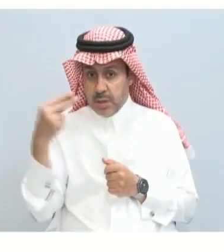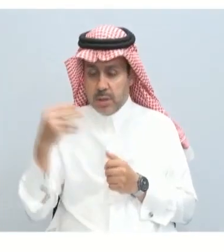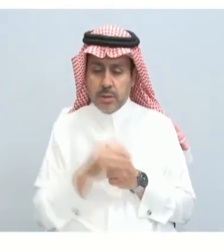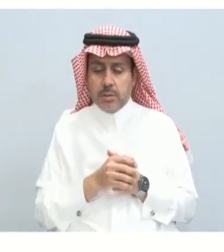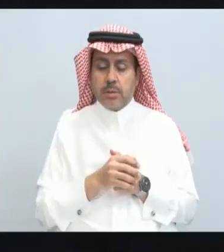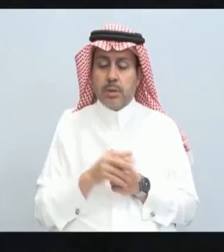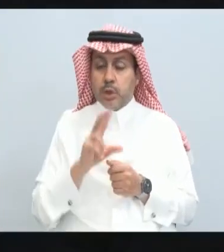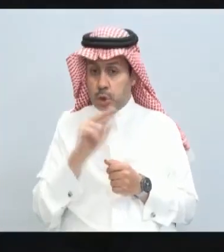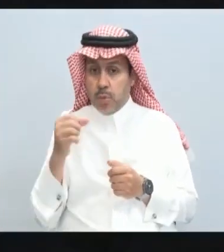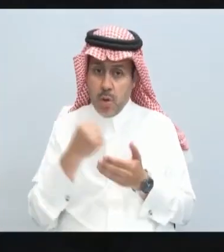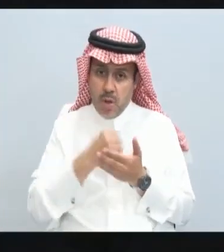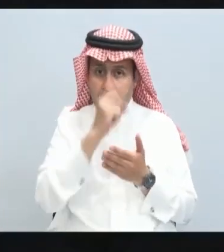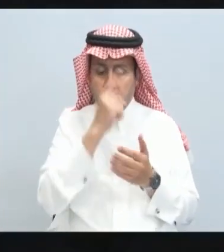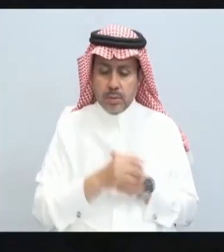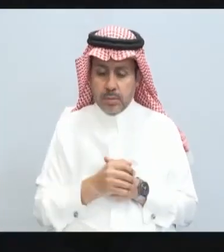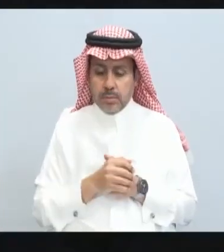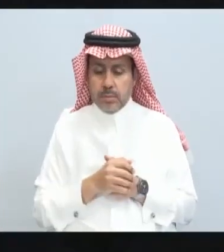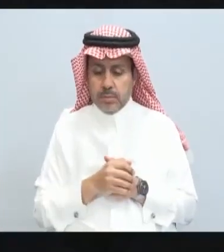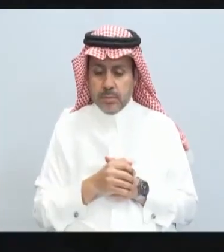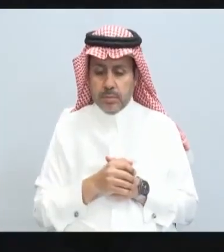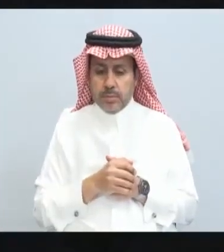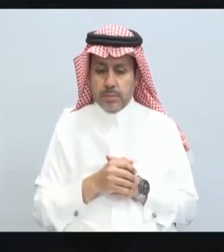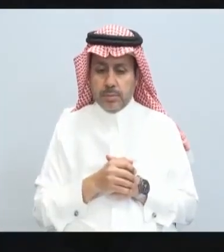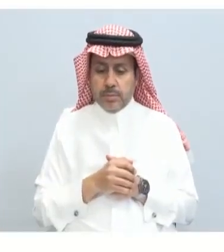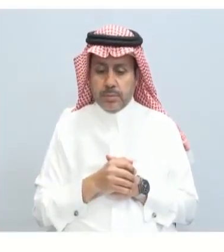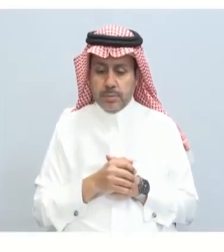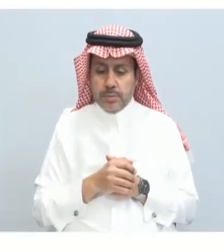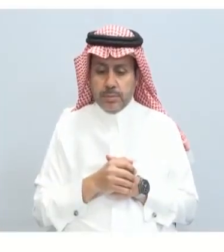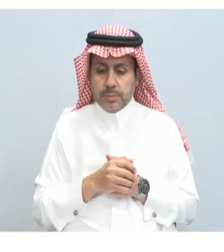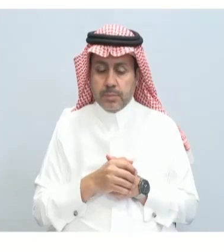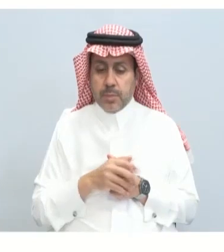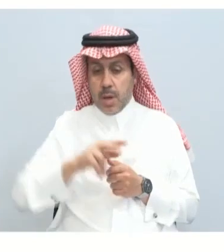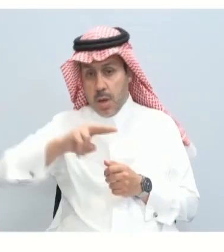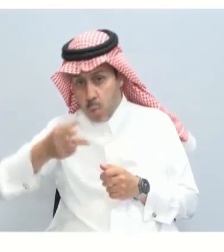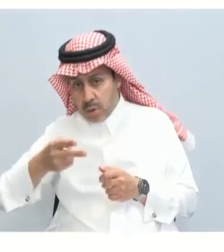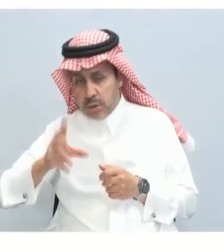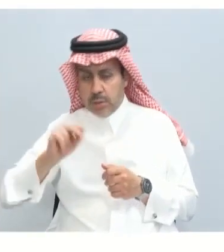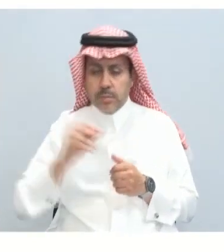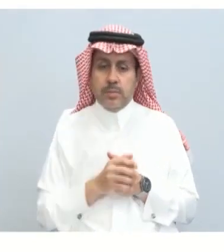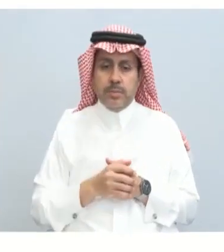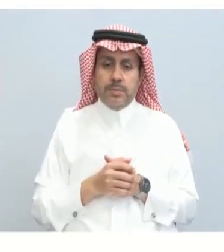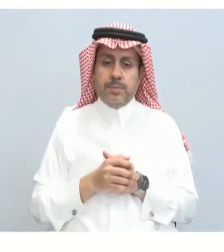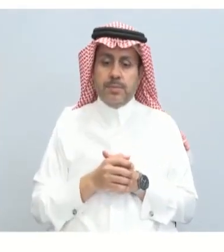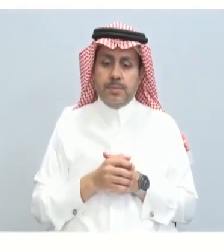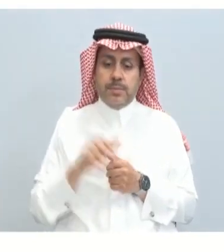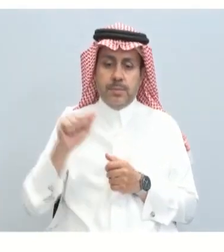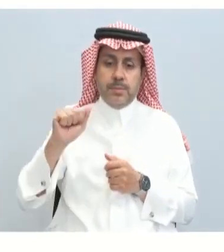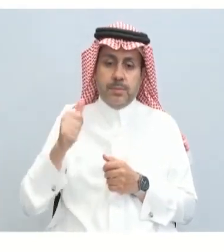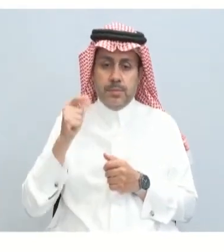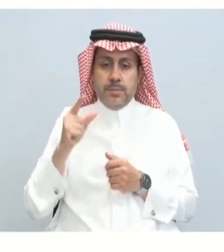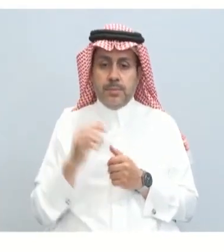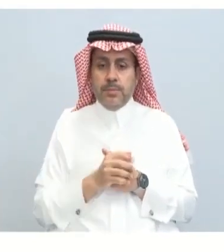تشبيه حذف احد طرفيه هو الاصل التشبيح ودفاع احد طرفيه حول التشبيهات الاتيه استعارات لاحظ صالح